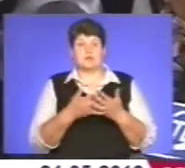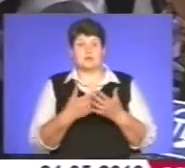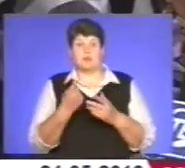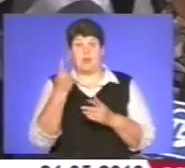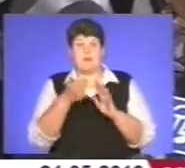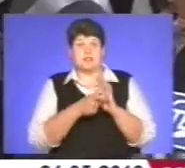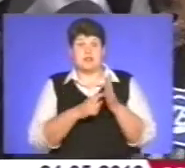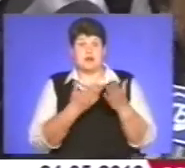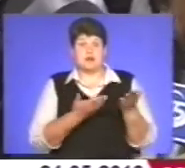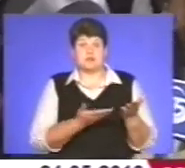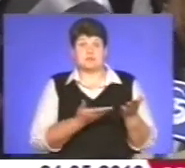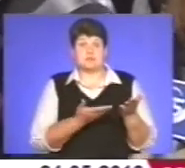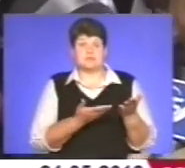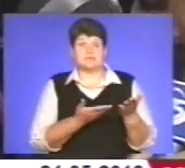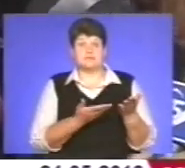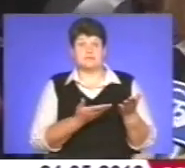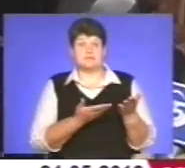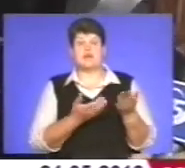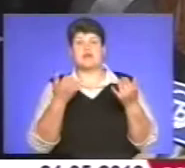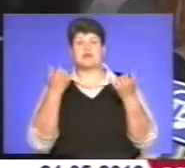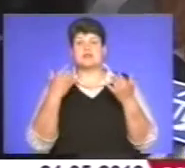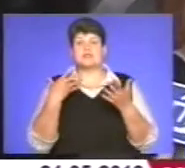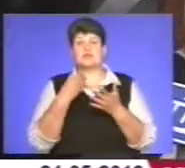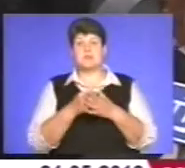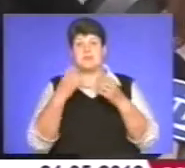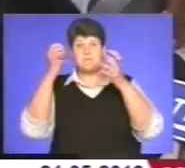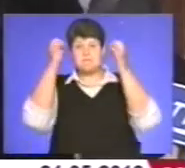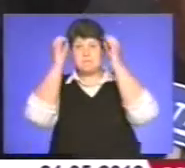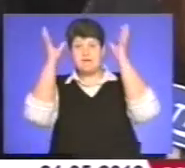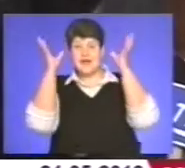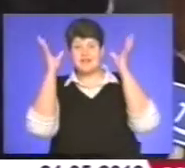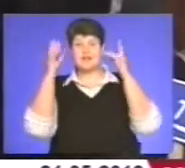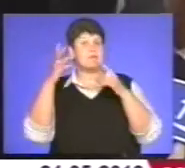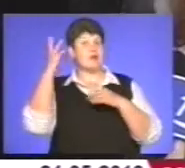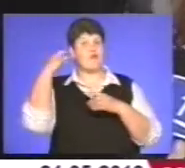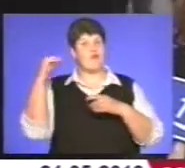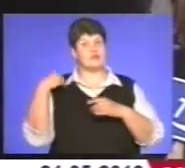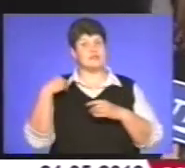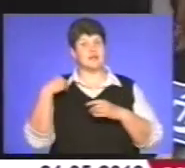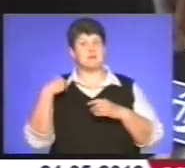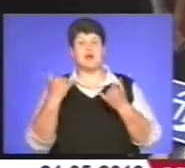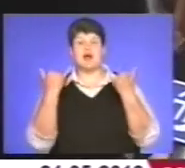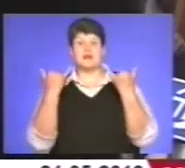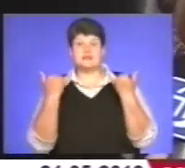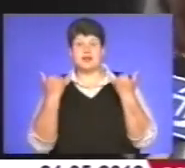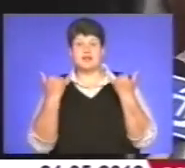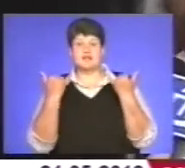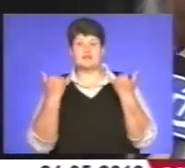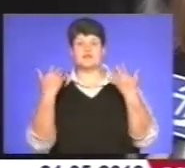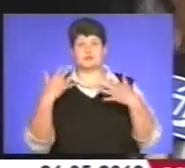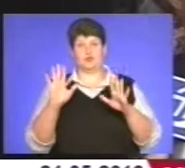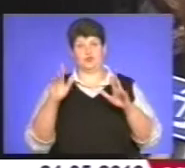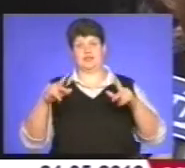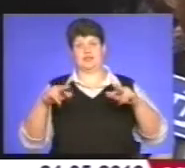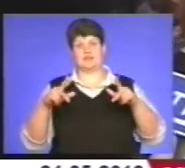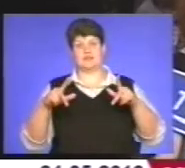першому класі. Своїми маленькими бантиками, своїми маленькими хвостиками. І зараз вже буду